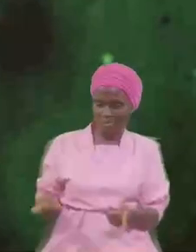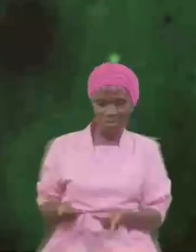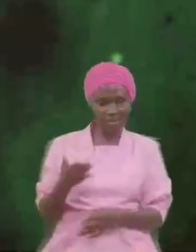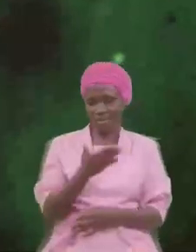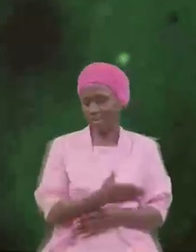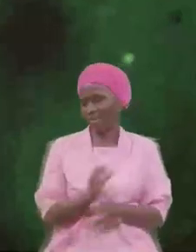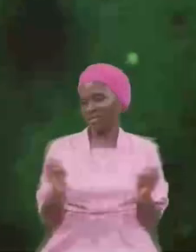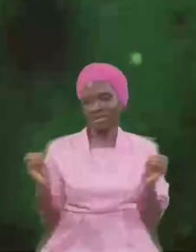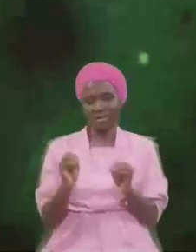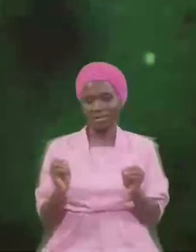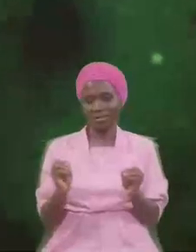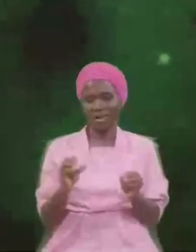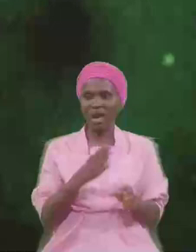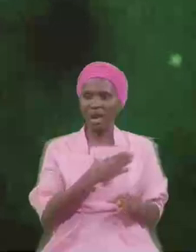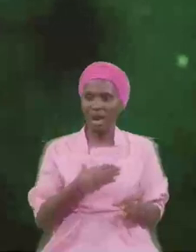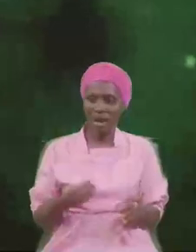là-bas. Et vous voulez B.